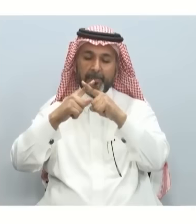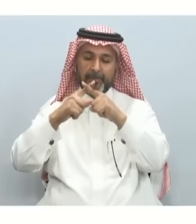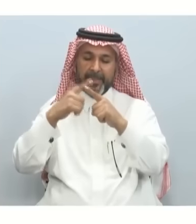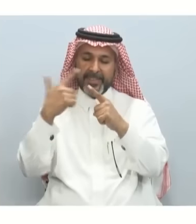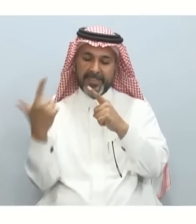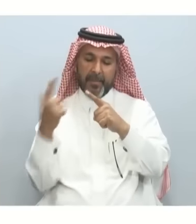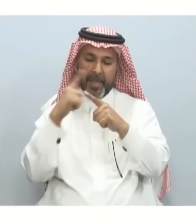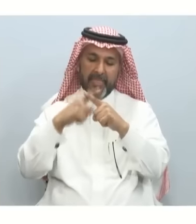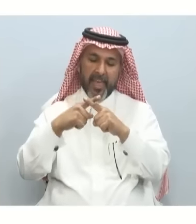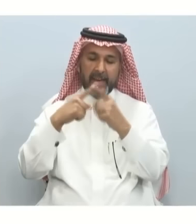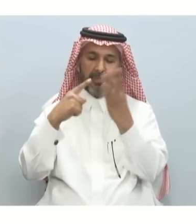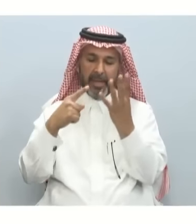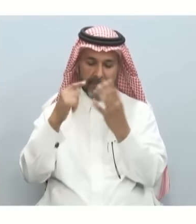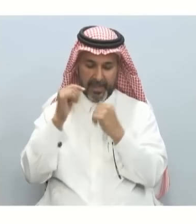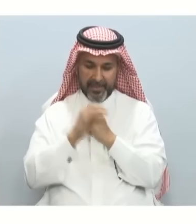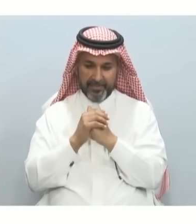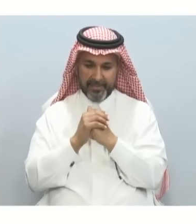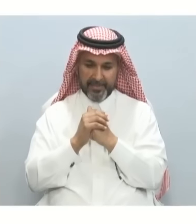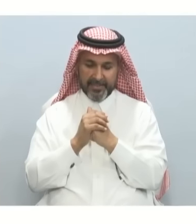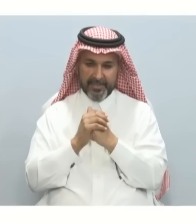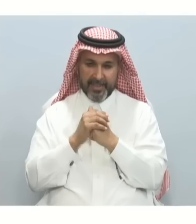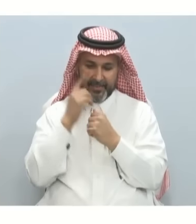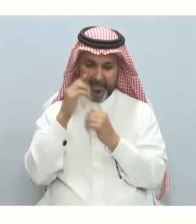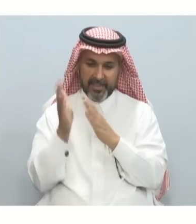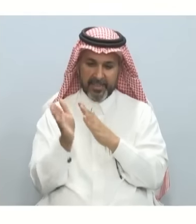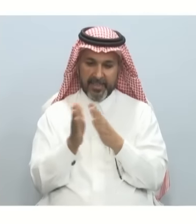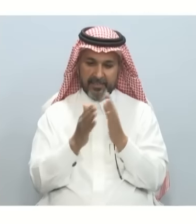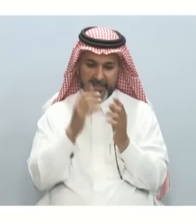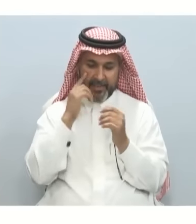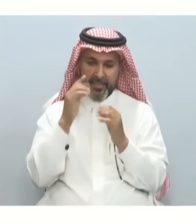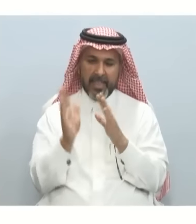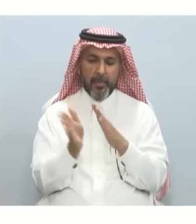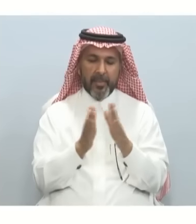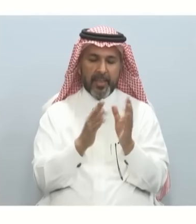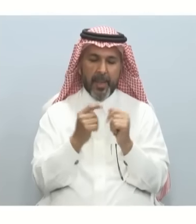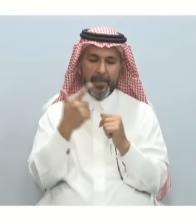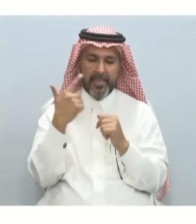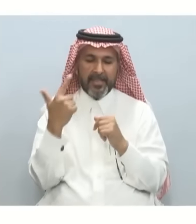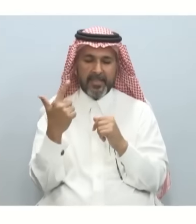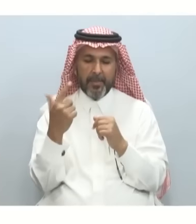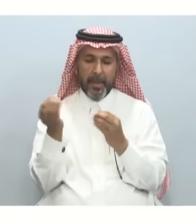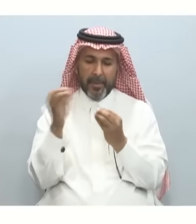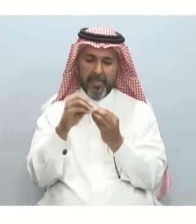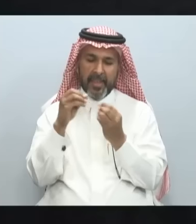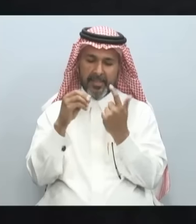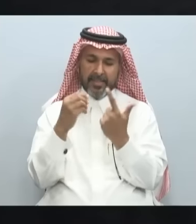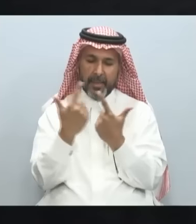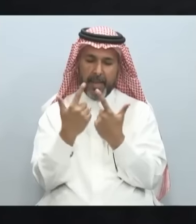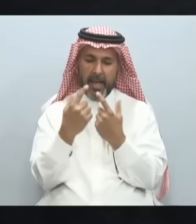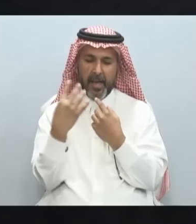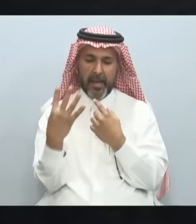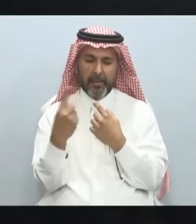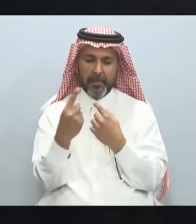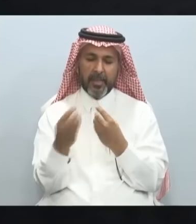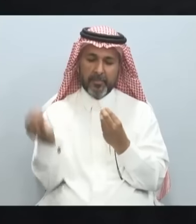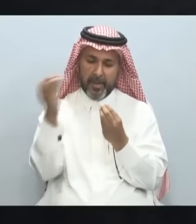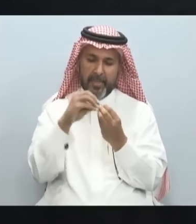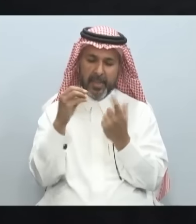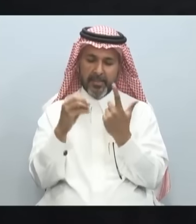14 21 28 35 سالوا والله صعبه يا ابطال